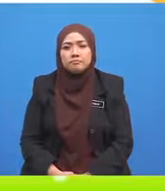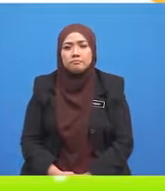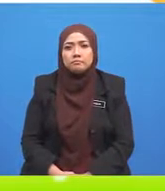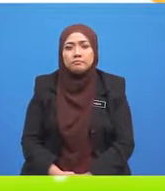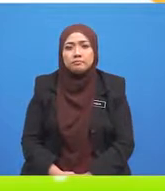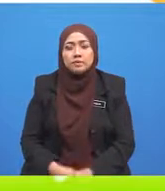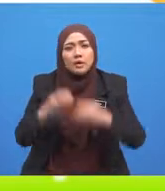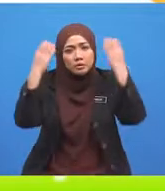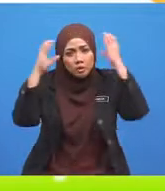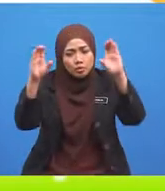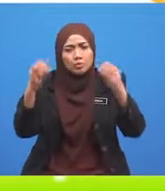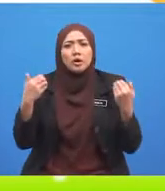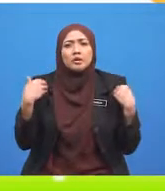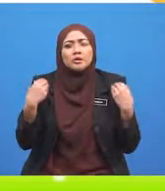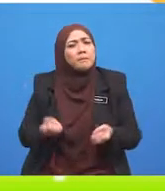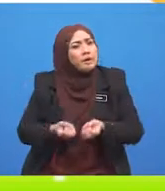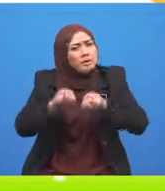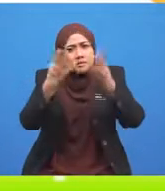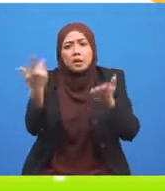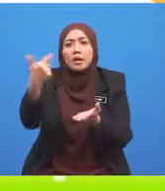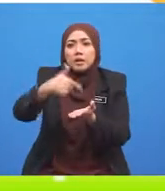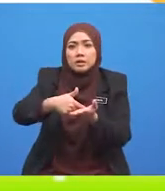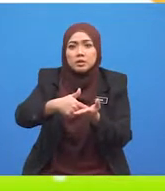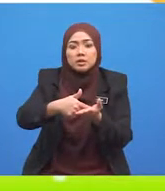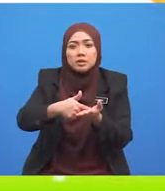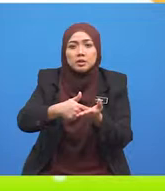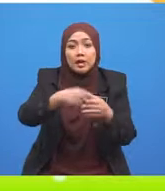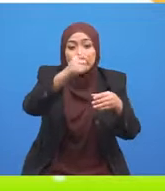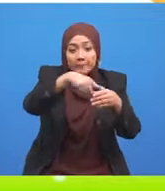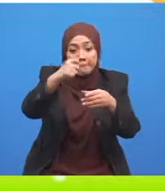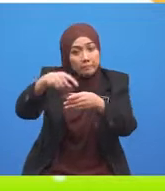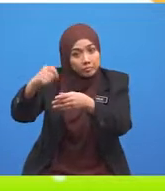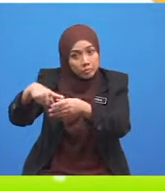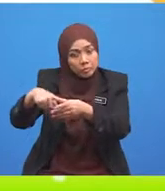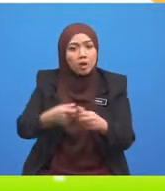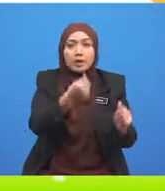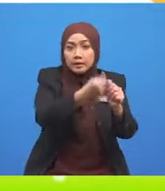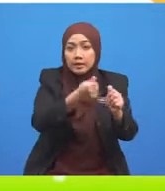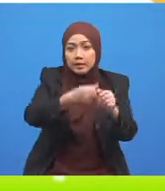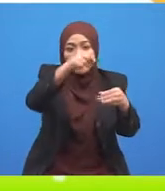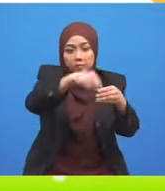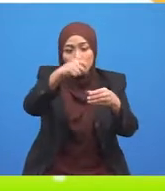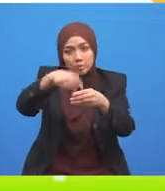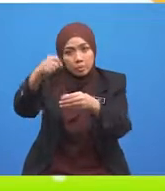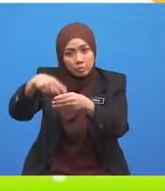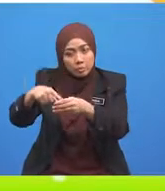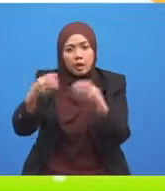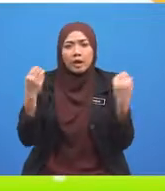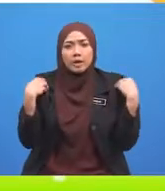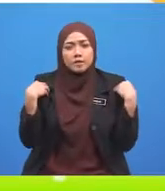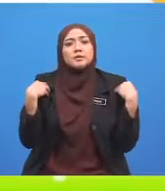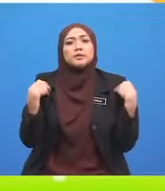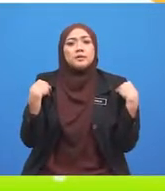Sebenarnya, cikgu ada banyak jenis tabung. Setiap tabung ada kepentingan